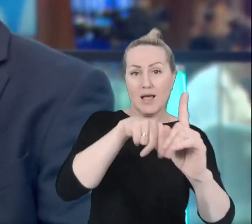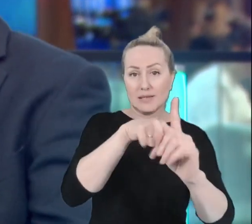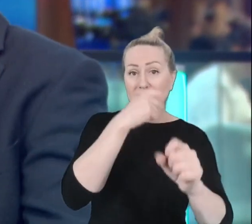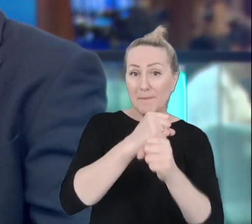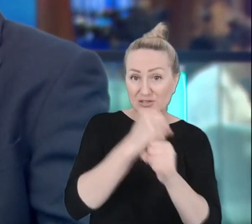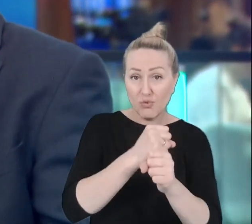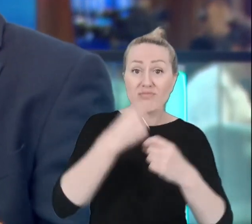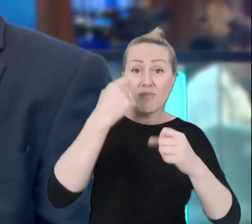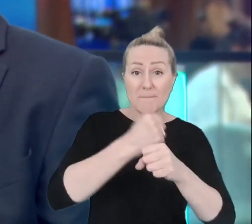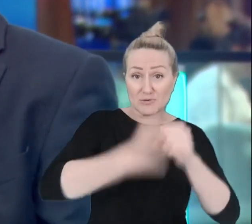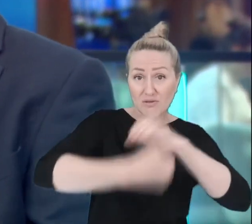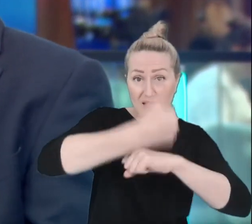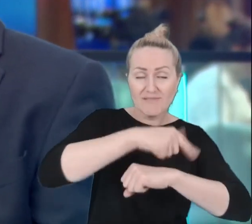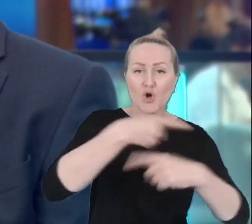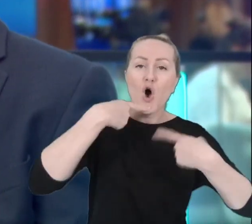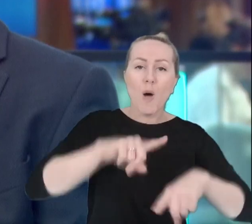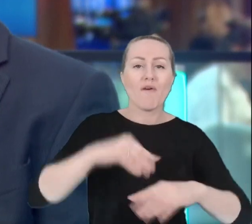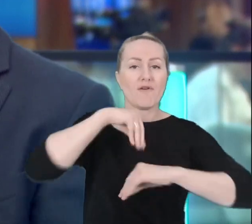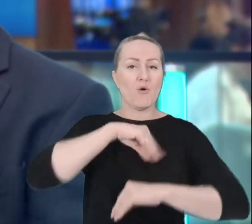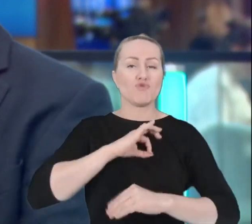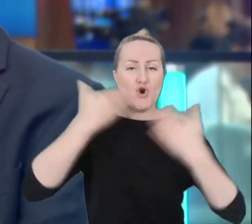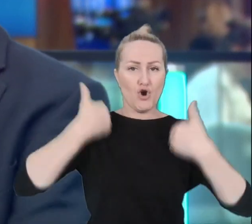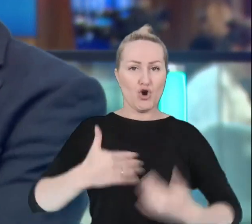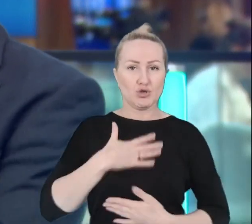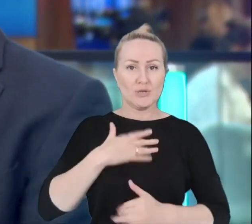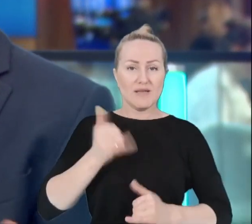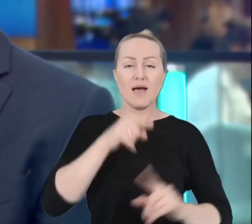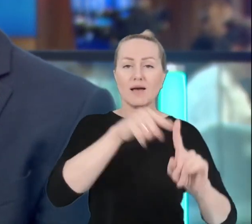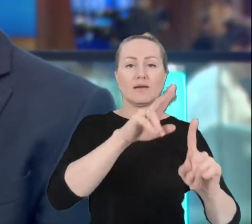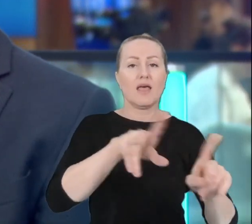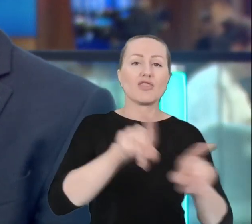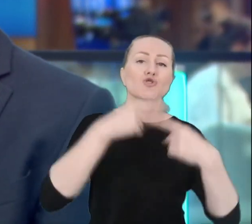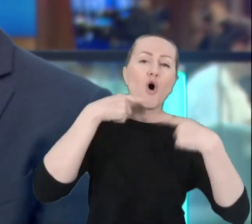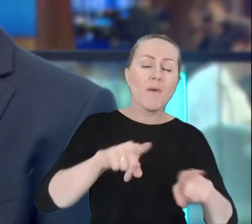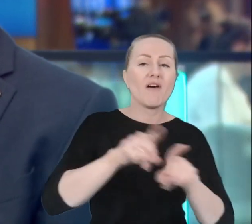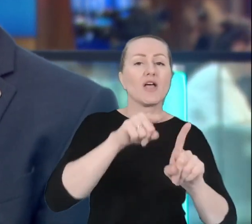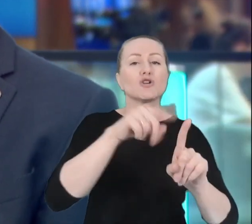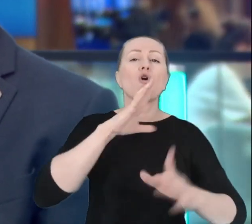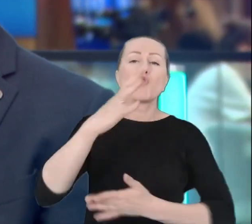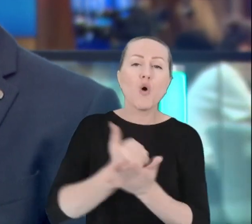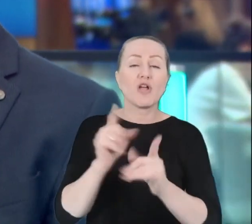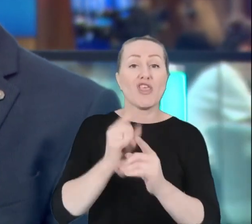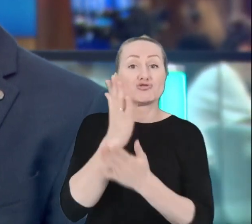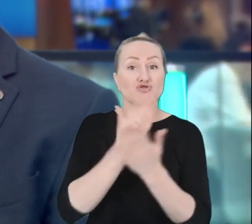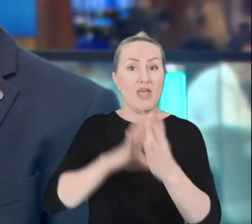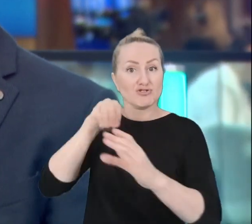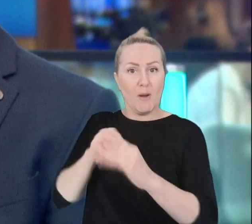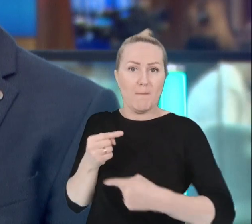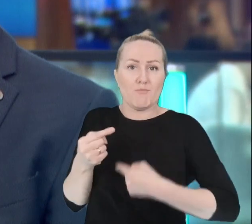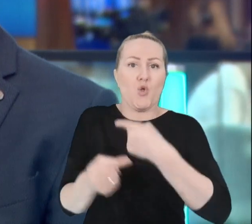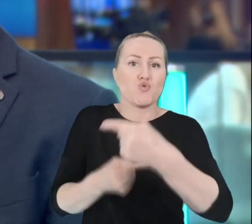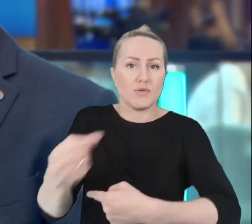jest też jakby częścią jego odpowiedzialności, też częścią korzyści, czyli częścią tej produktywności. Pamiętam wypowiedź